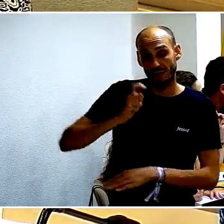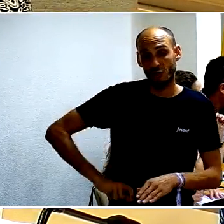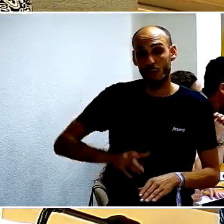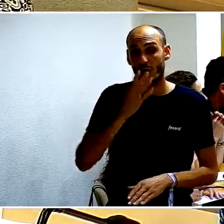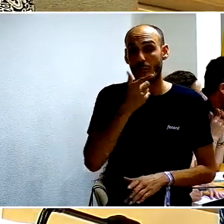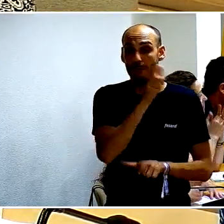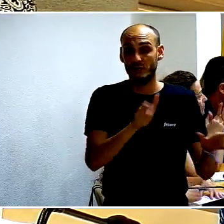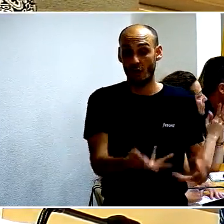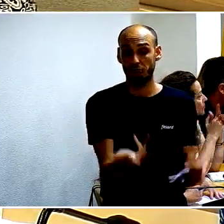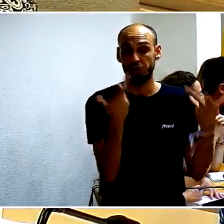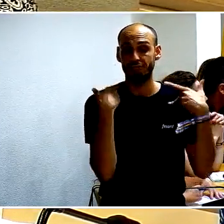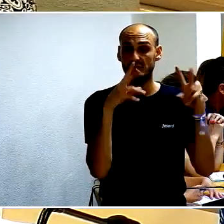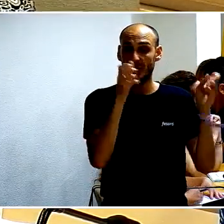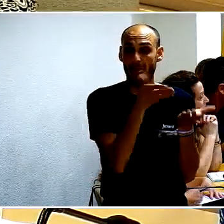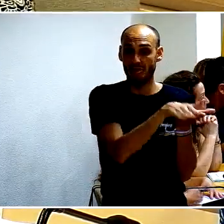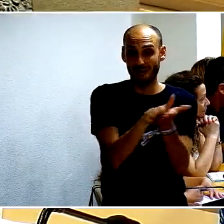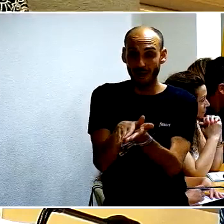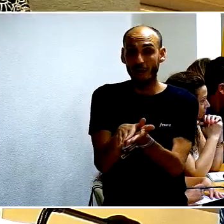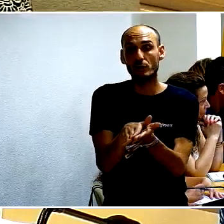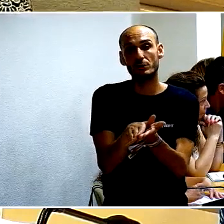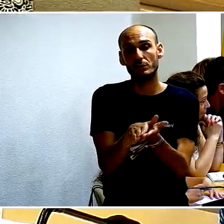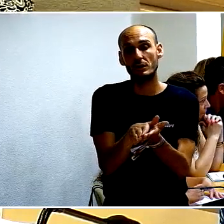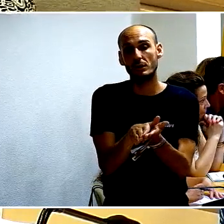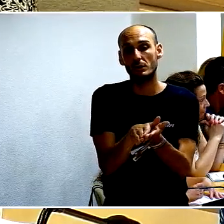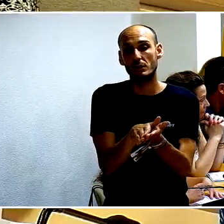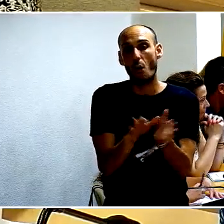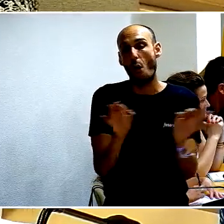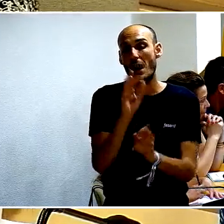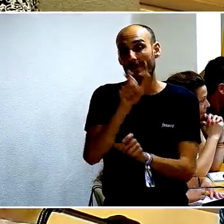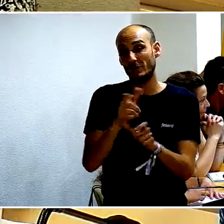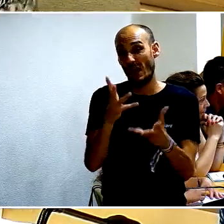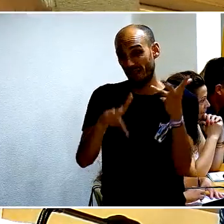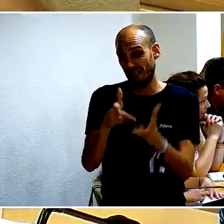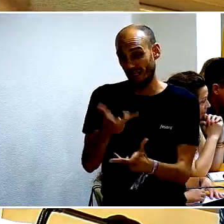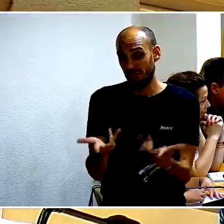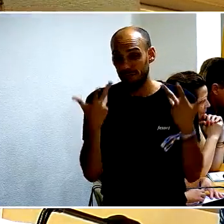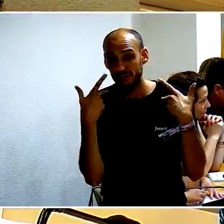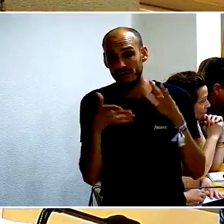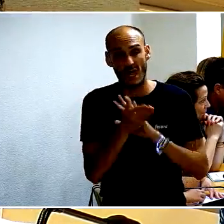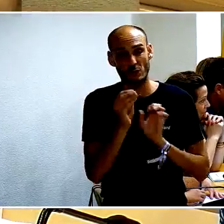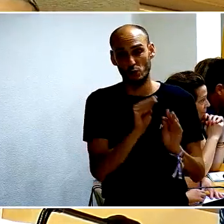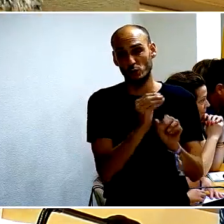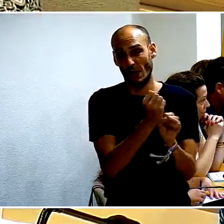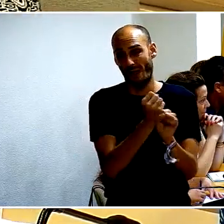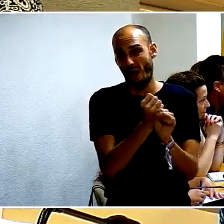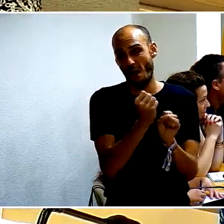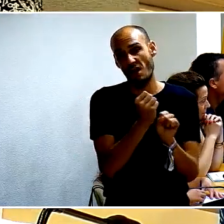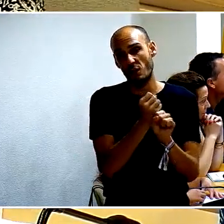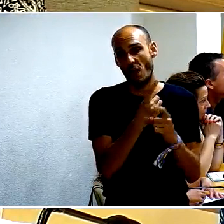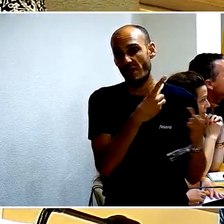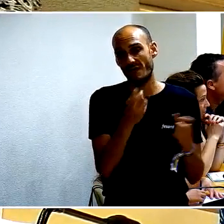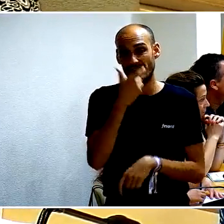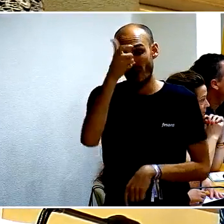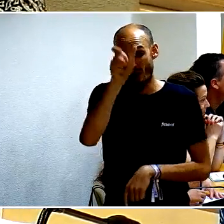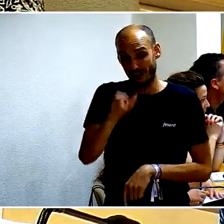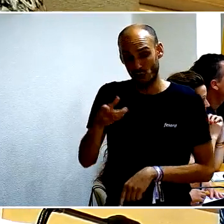cementeris, que quan l'administrativa que normalment ho porta no està, és un treball que requereix que la persona hagi d'estar en el poble perquè